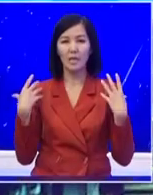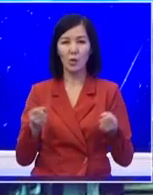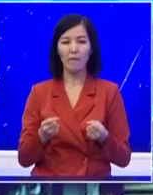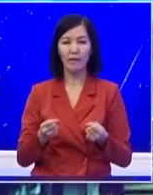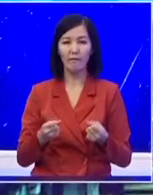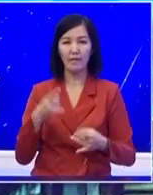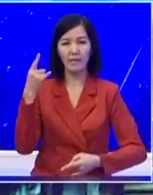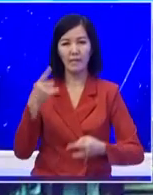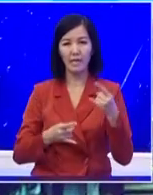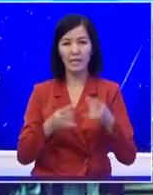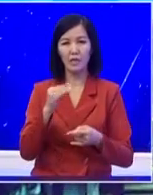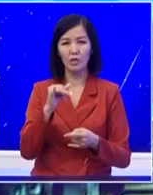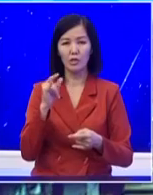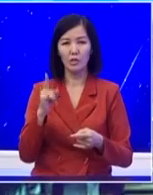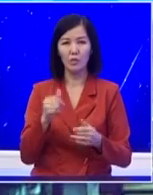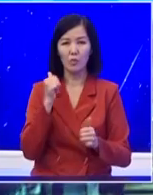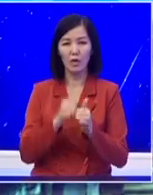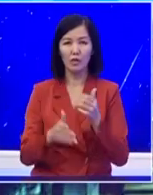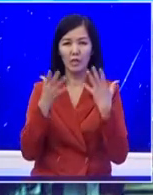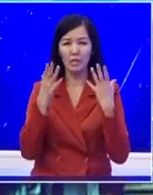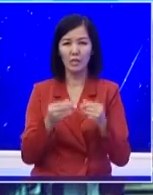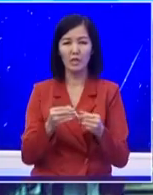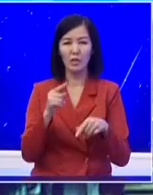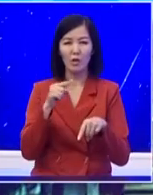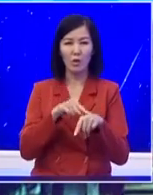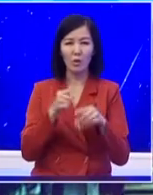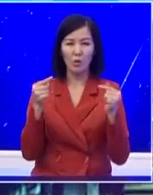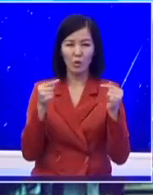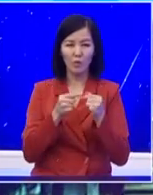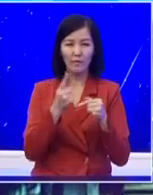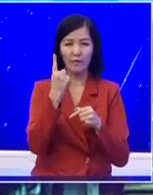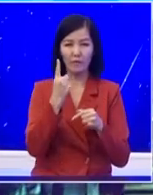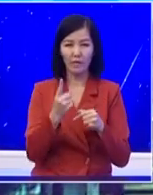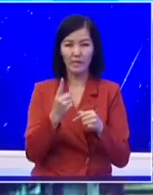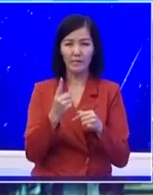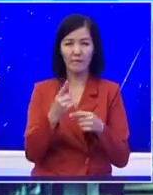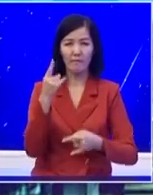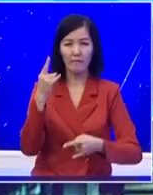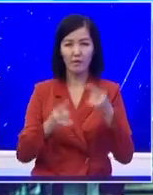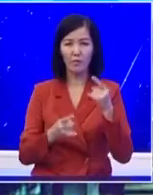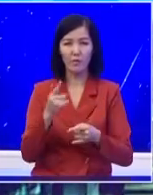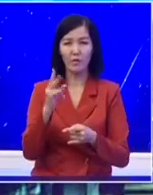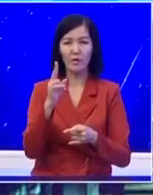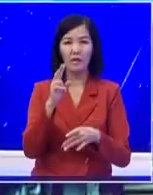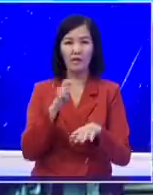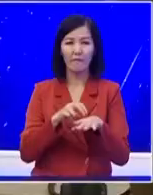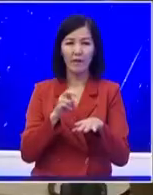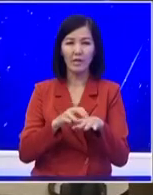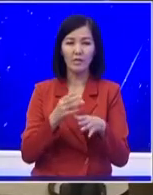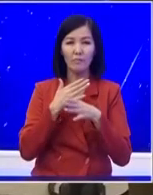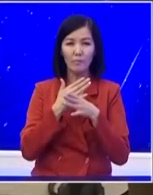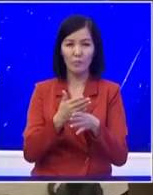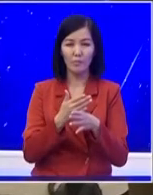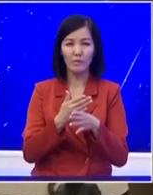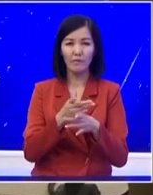Будьте здоровы! На телеканале ЖТСУ ежедневно ровно в час дня в прямом эфире выходит передача «Дәрігер кеңесі», во время